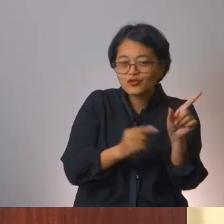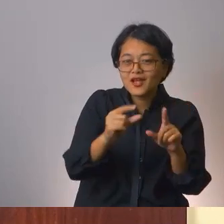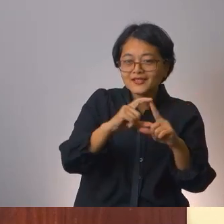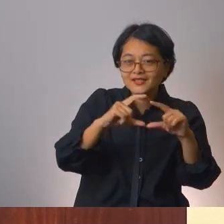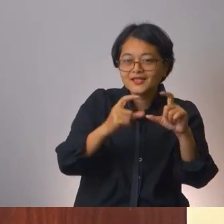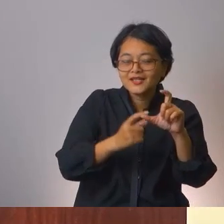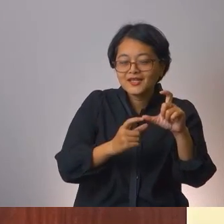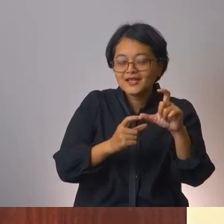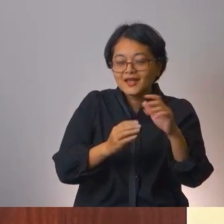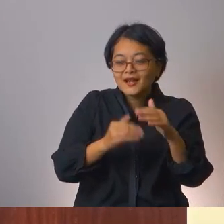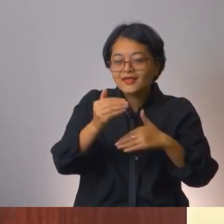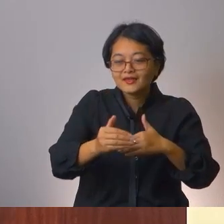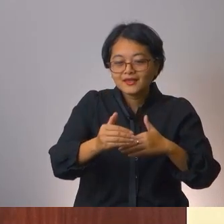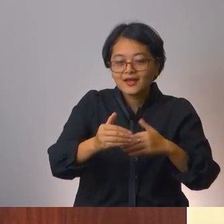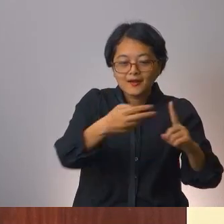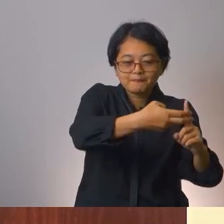oleh iblis.